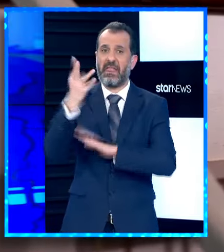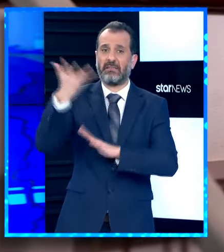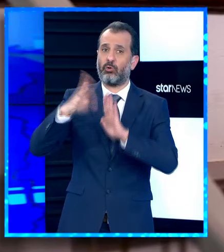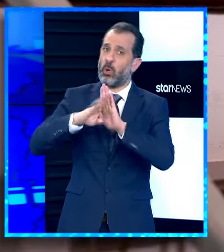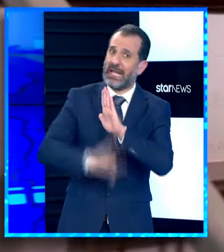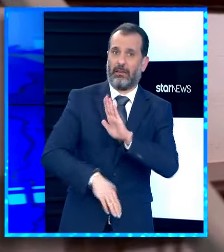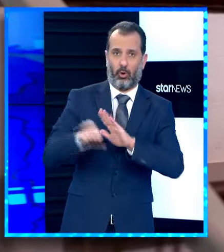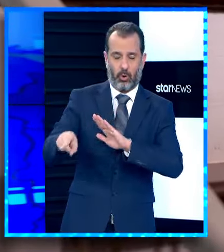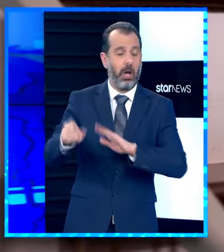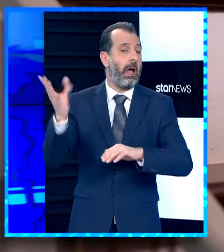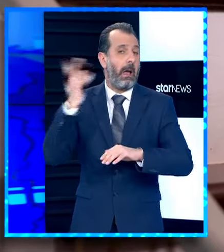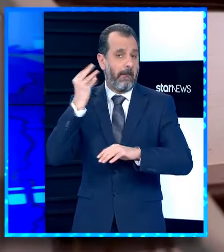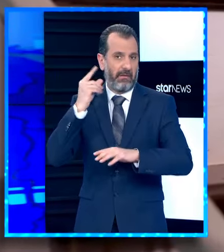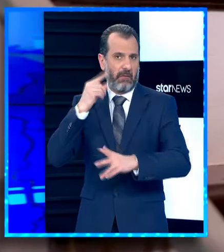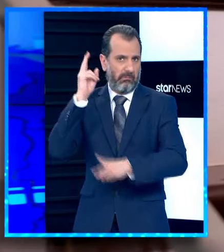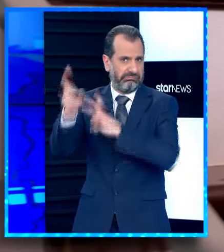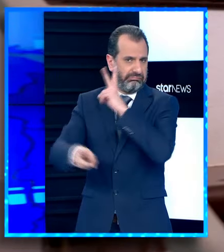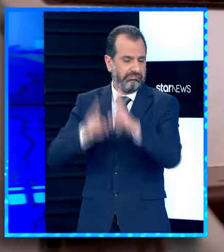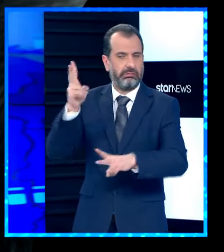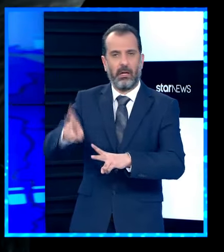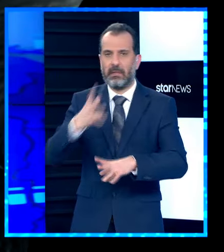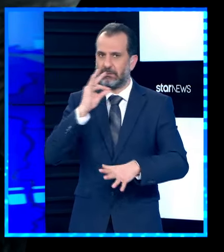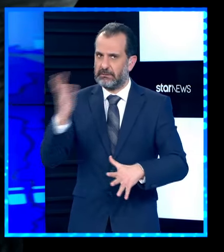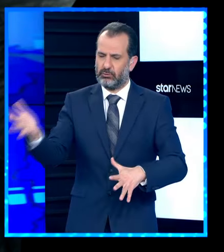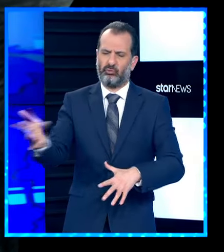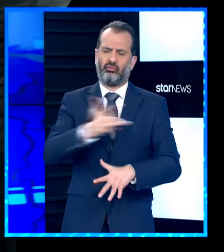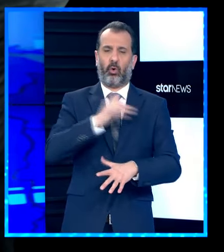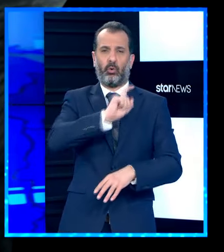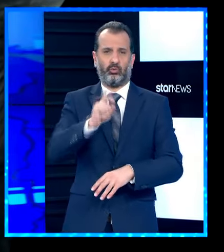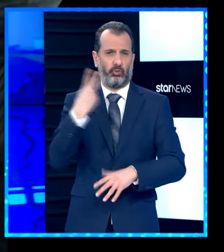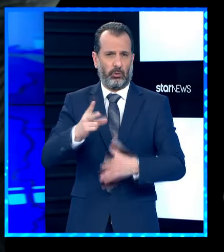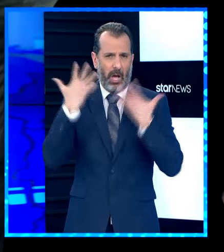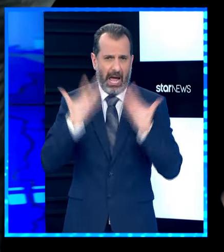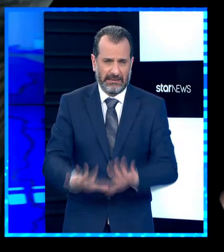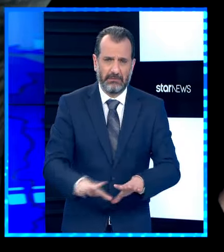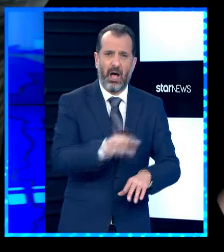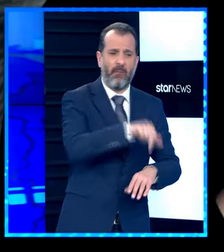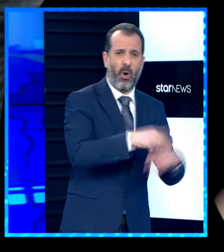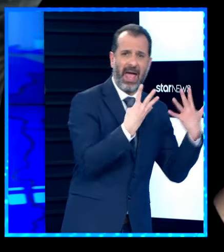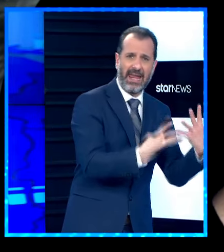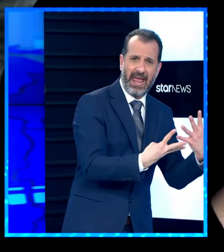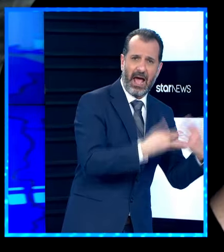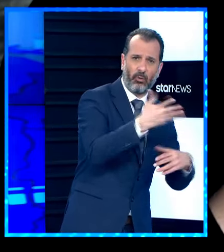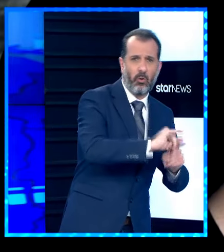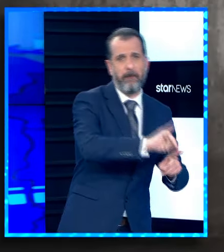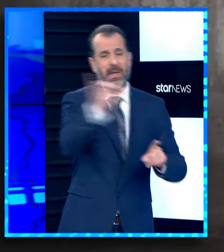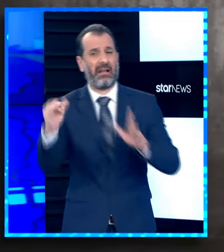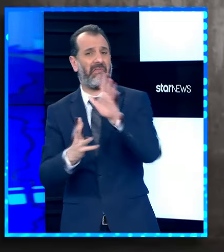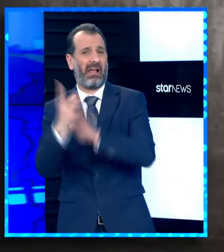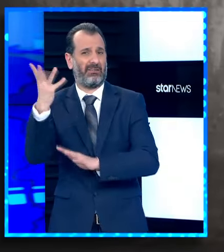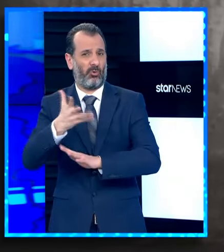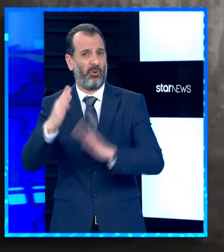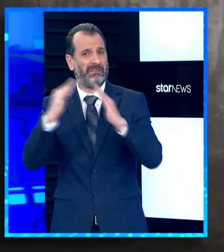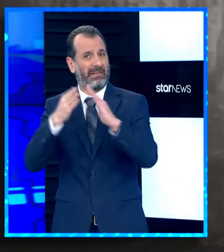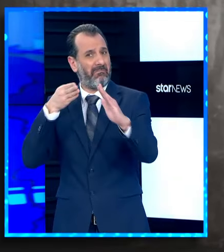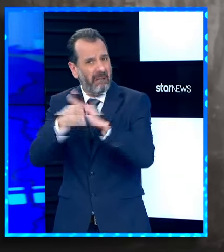έτη. Σύμφωνα με τις καταγγελίες, το παιδί ζούσε ένα εφιάλτη περίπου 5 χρόνια από τα 9 έως και τα 13 του έτη, μέσα στο ίδιο το